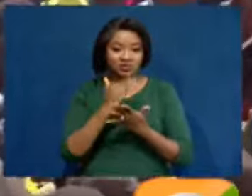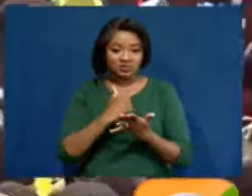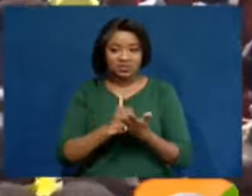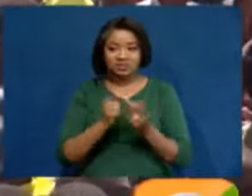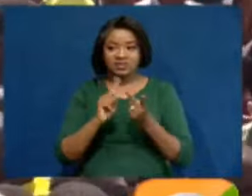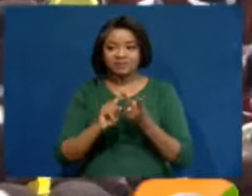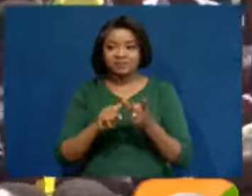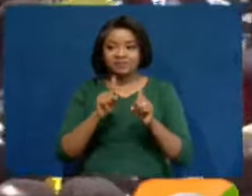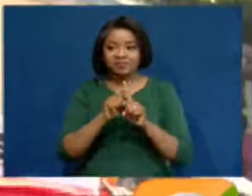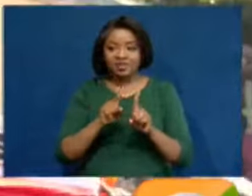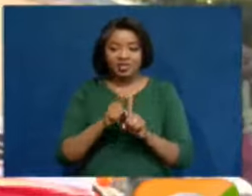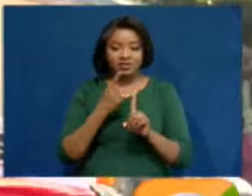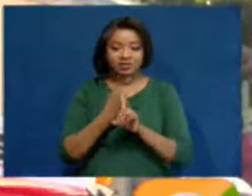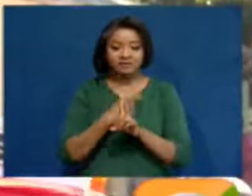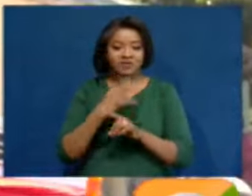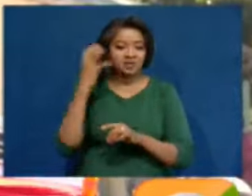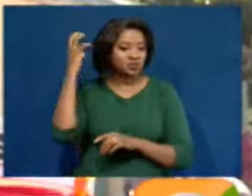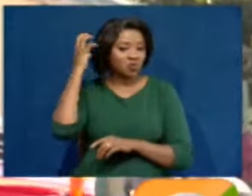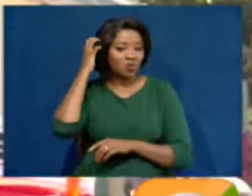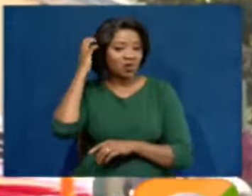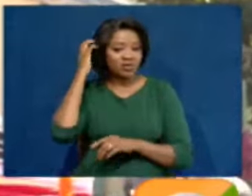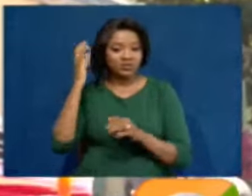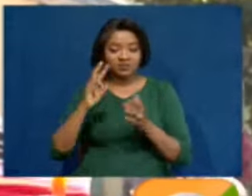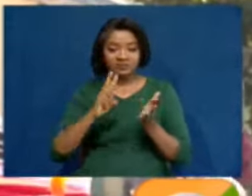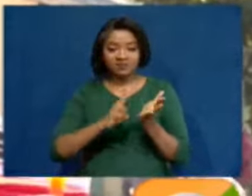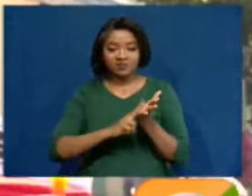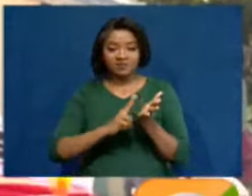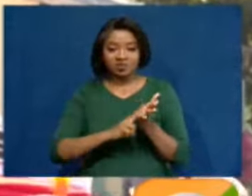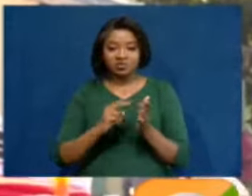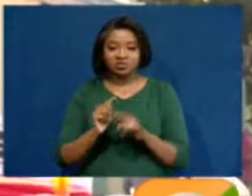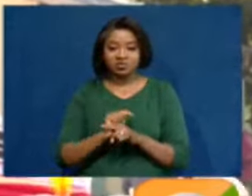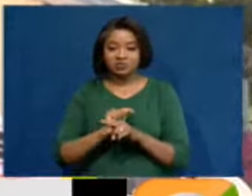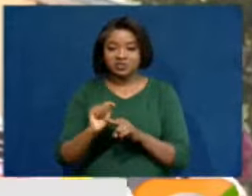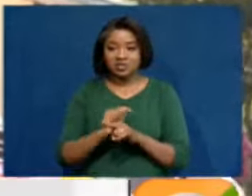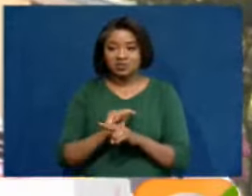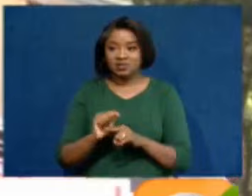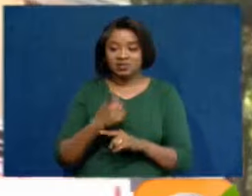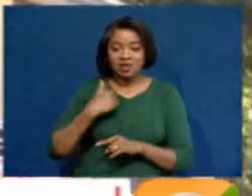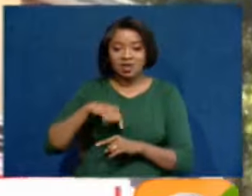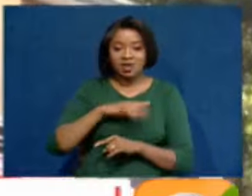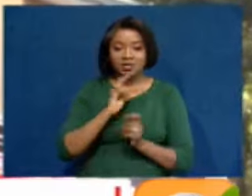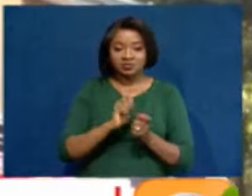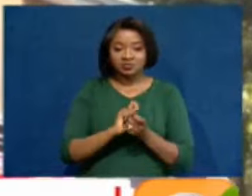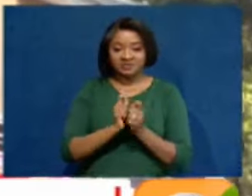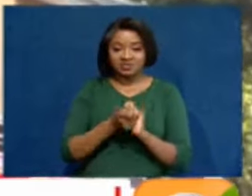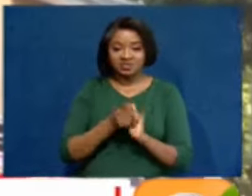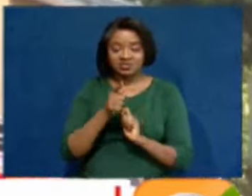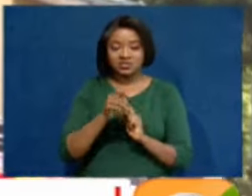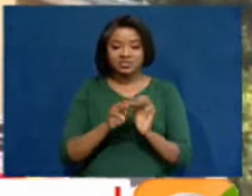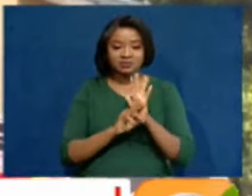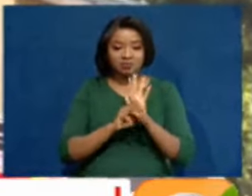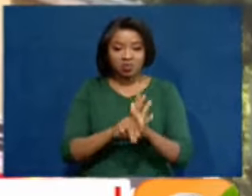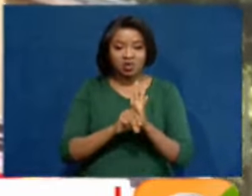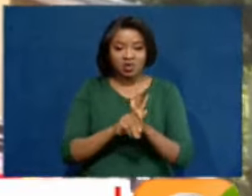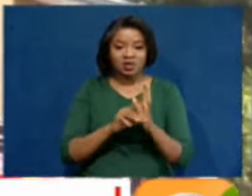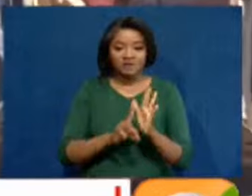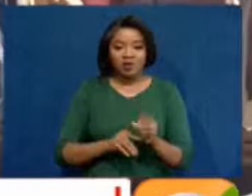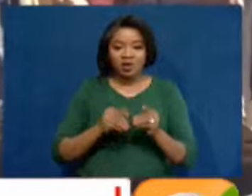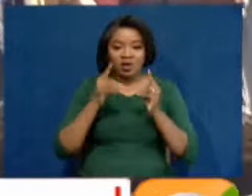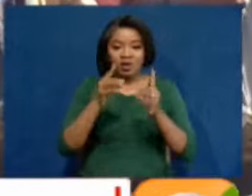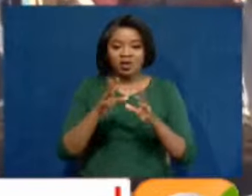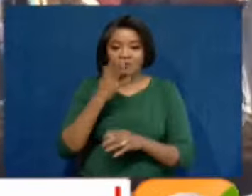vya kiufundi. We have changed the delivery model because we have increased the